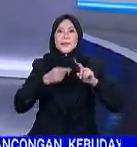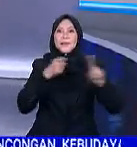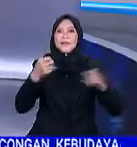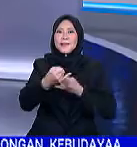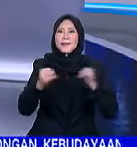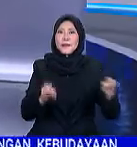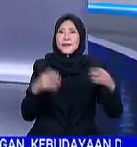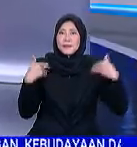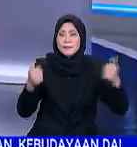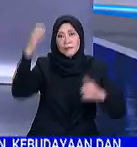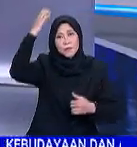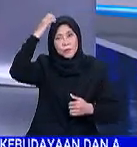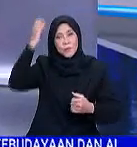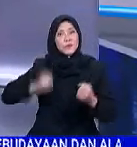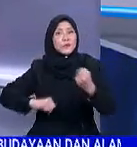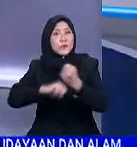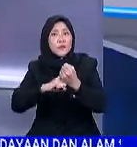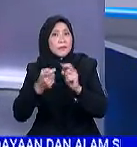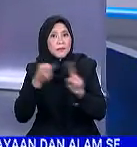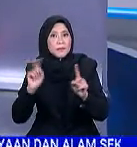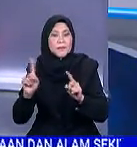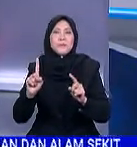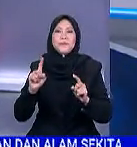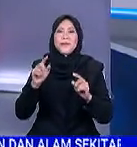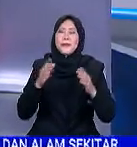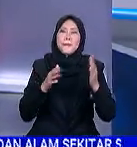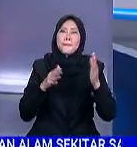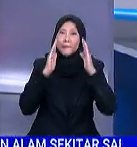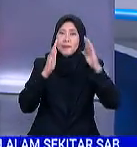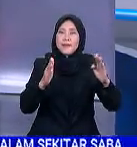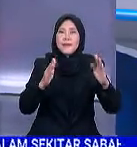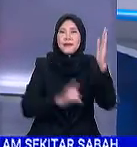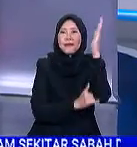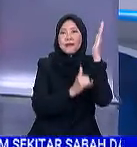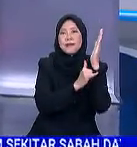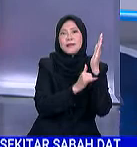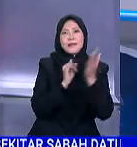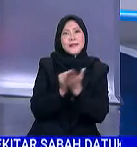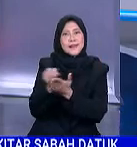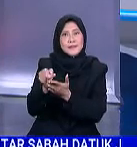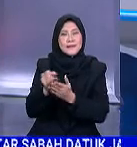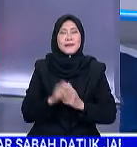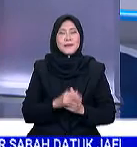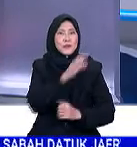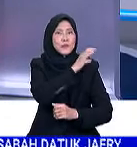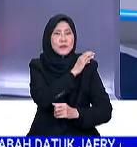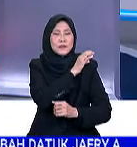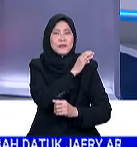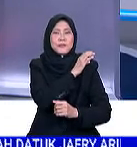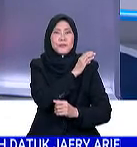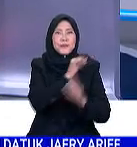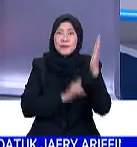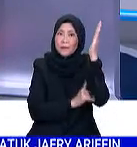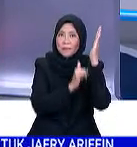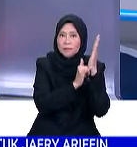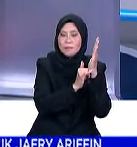Kesihatan Selangor hasil sumbangan Pertubuhan Peduli dan Prihatin Yayasan Ikhlas. Pengerusi Yayasan Profesor